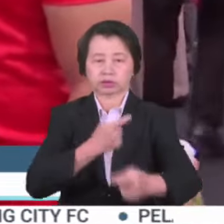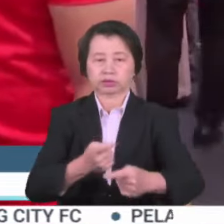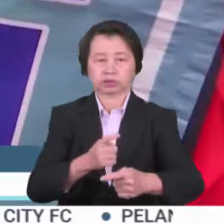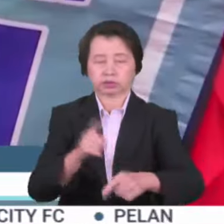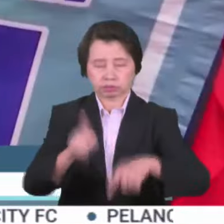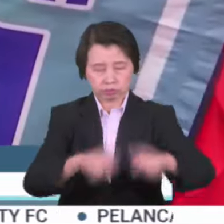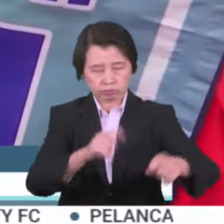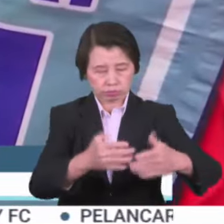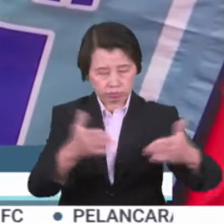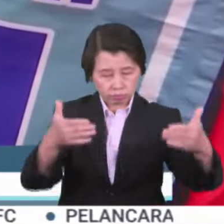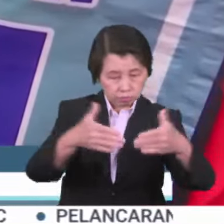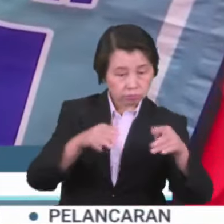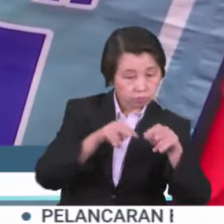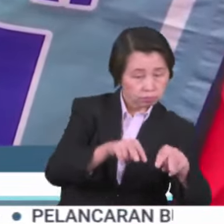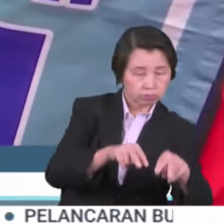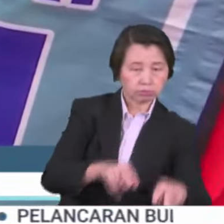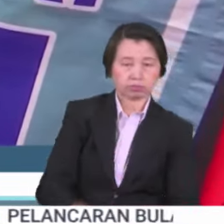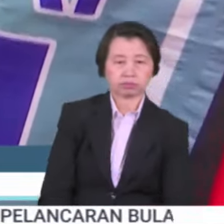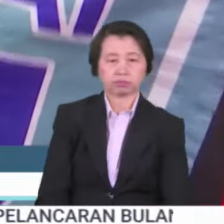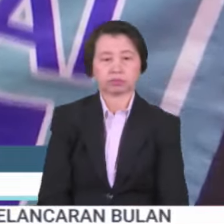pelbagai sudut.